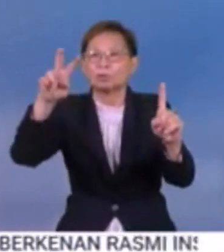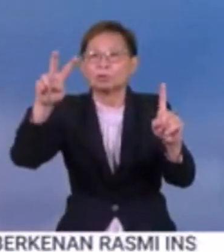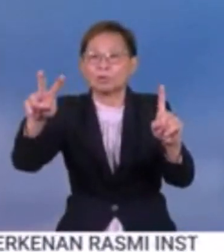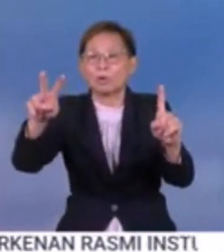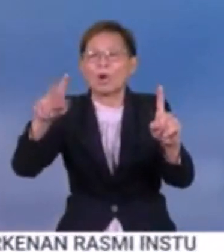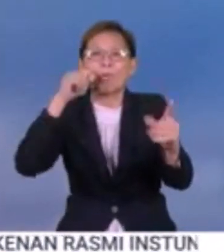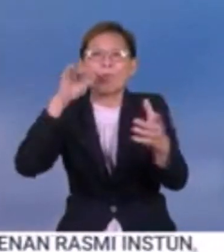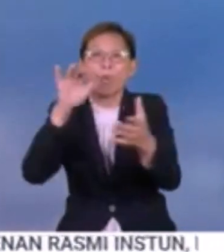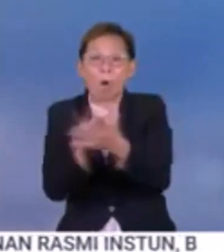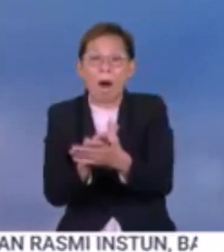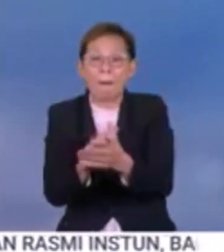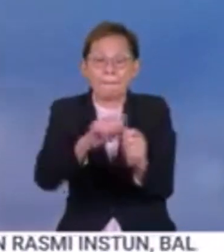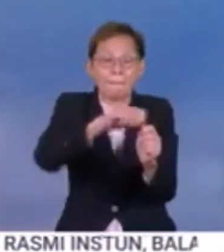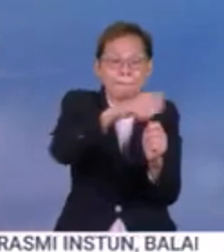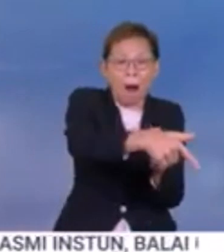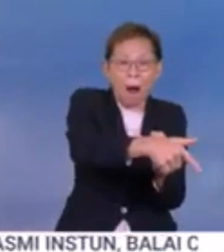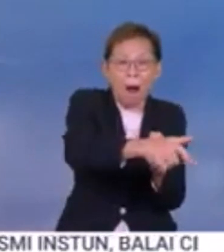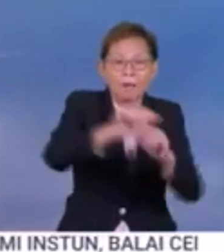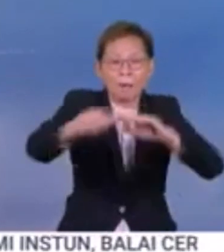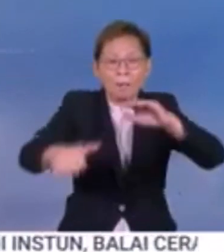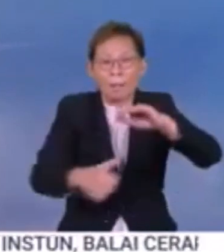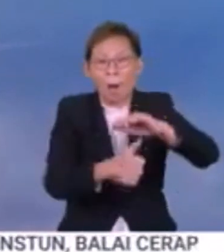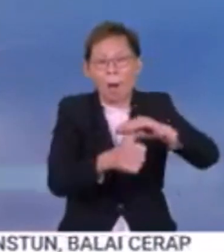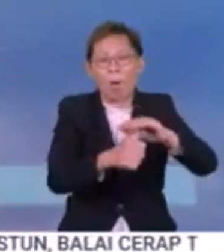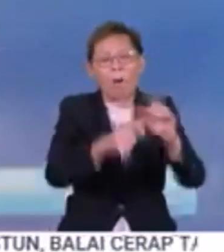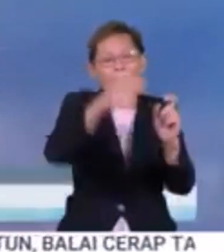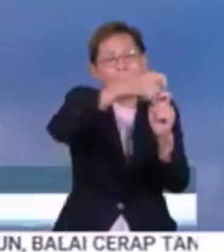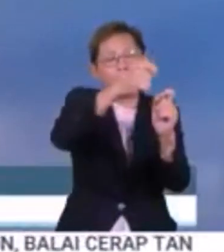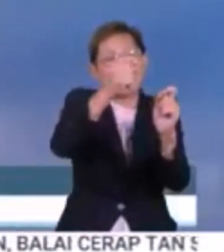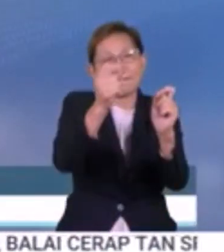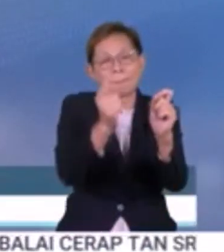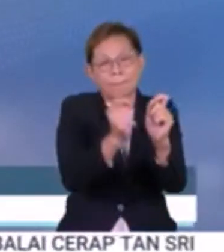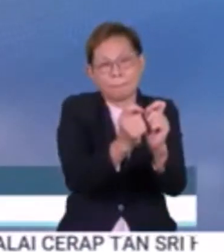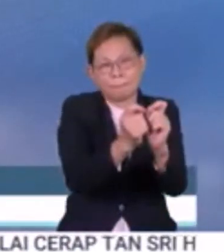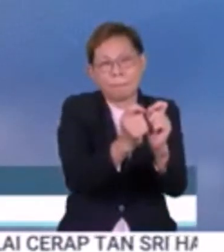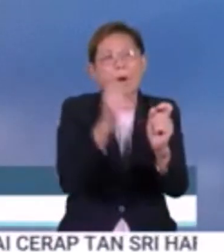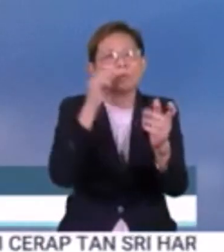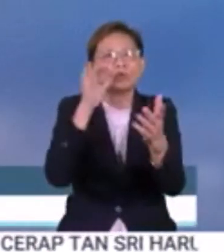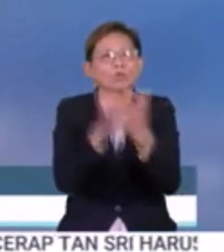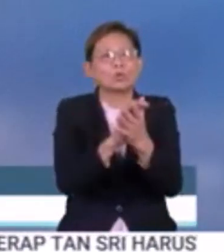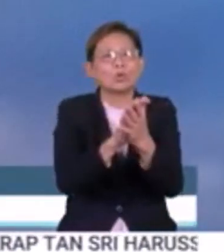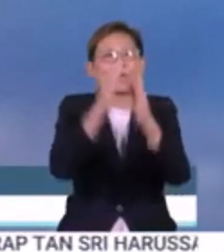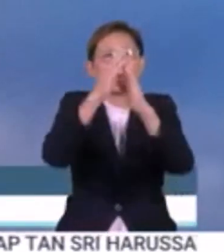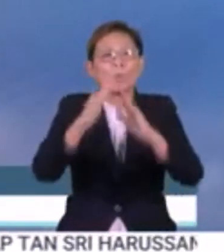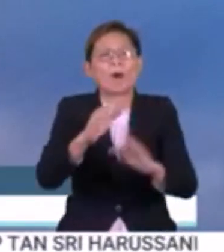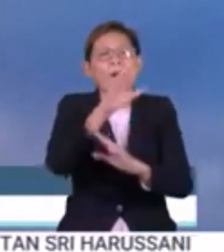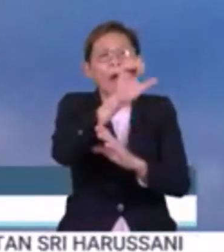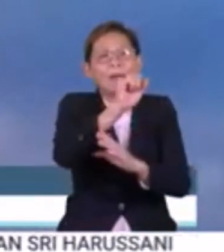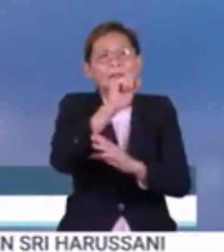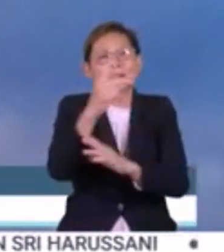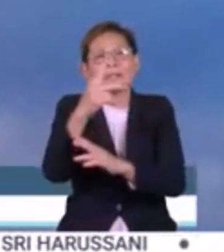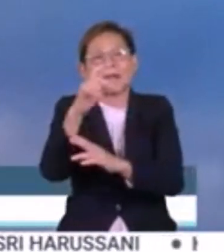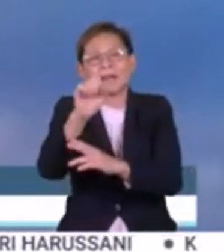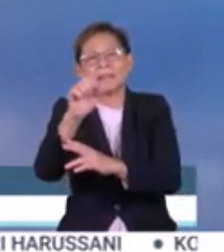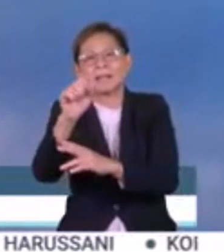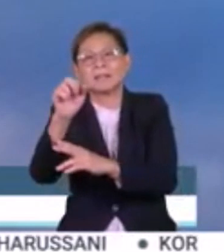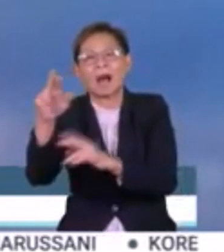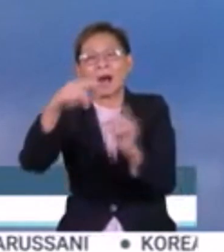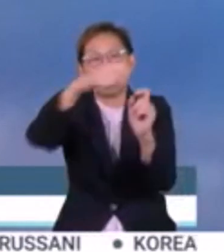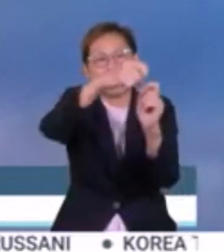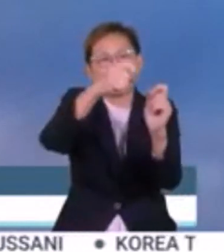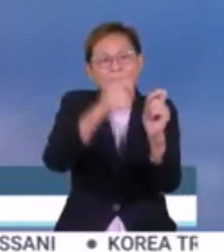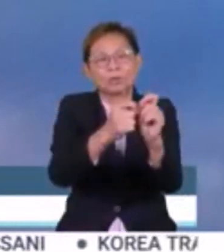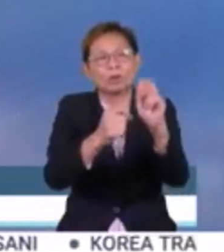188,102 suri rumah mencarum di bawah skim keselamatan sosial Suri Rumah SKSSR Perkeso